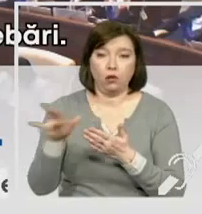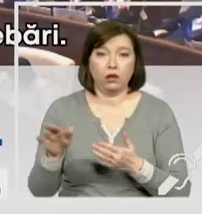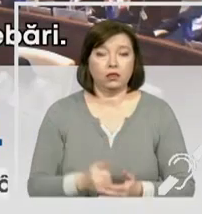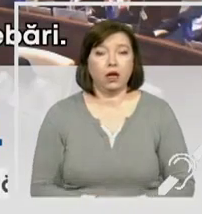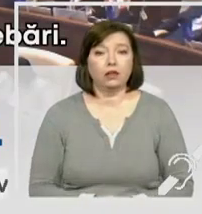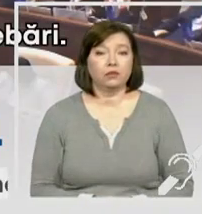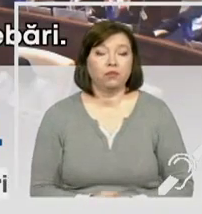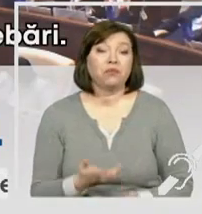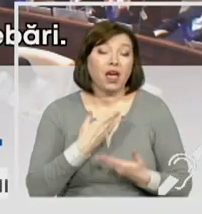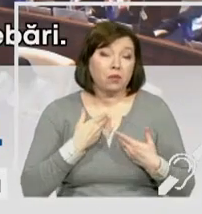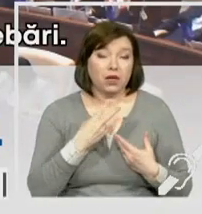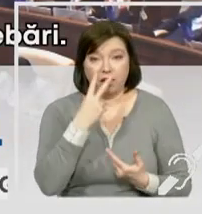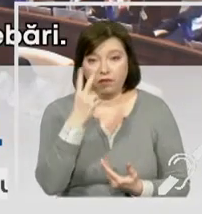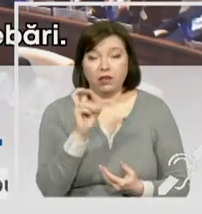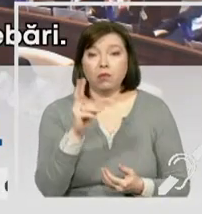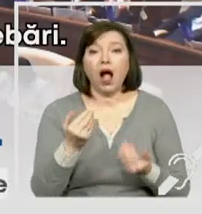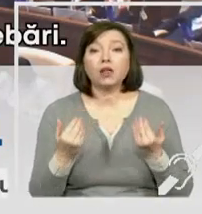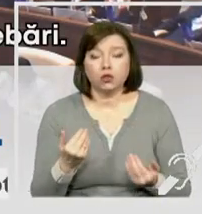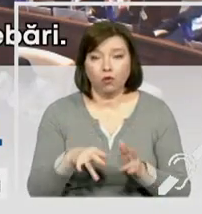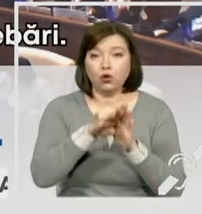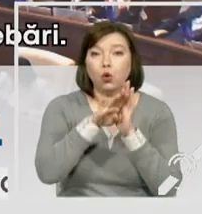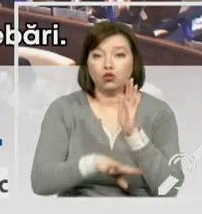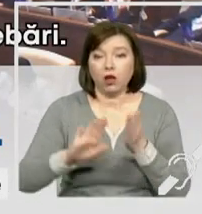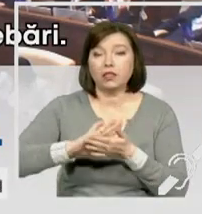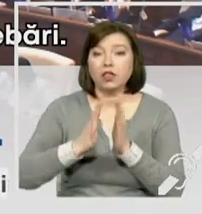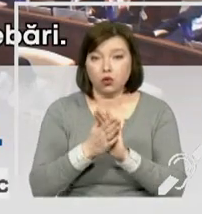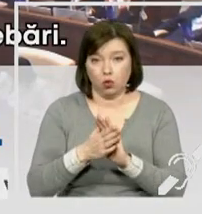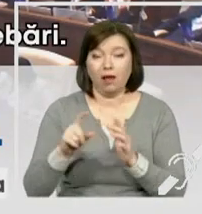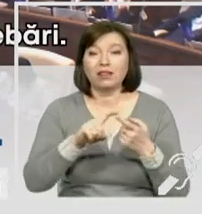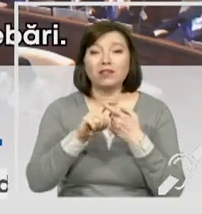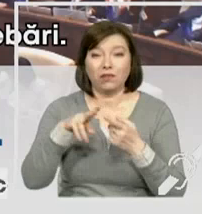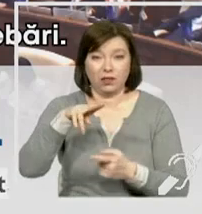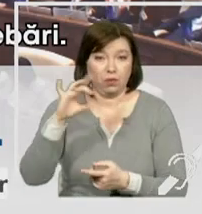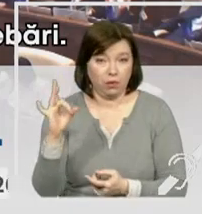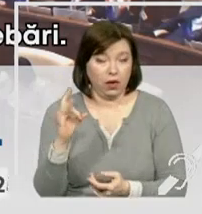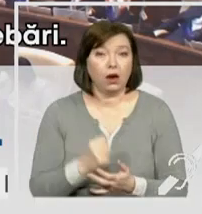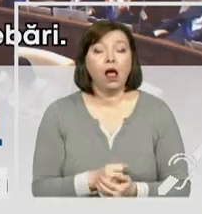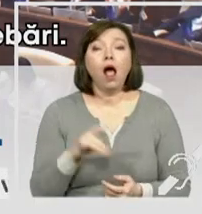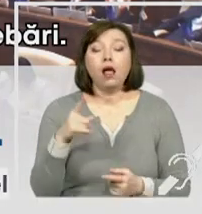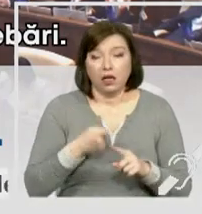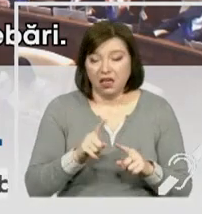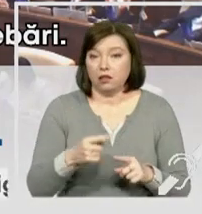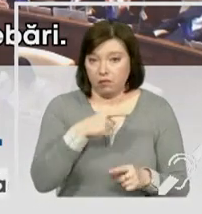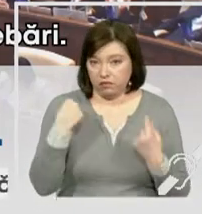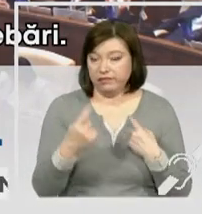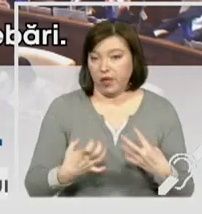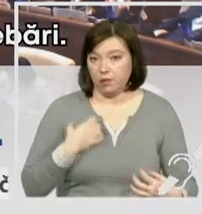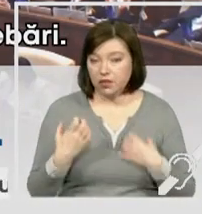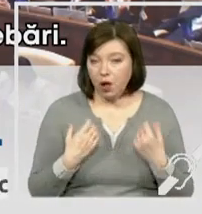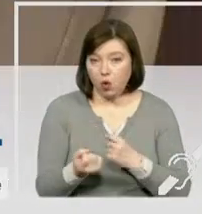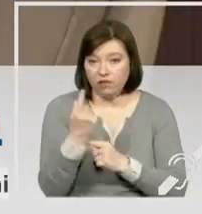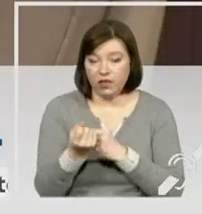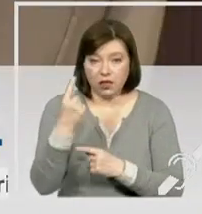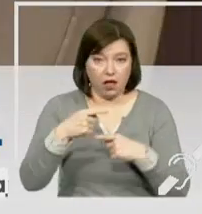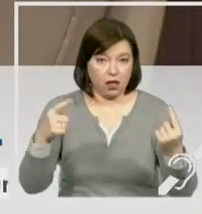Мы видим, как сегодня обостряется ситуация вокруг Приднестровья, что вызывает озабоченность, возникает много